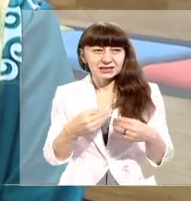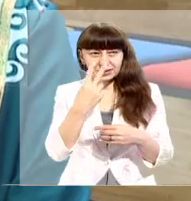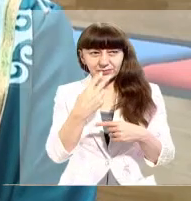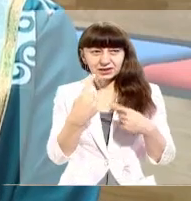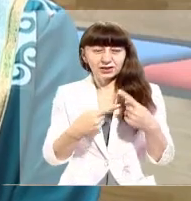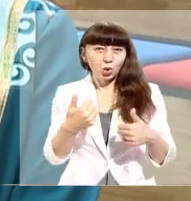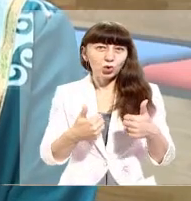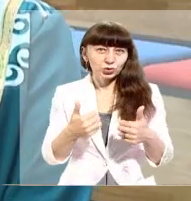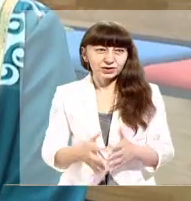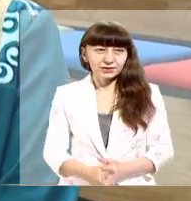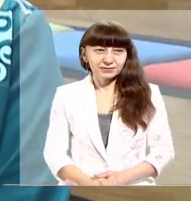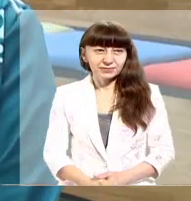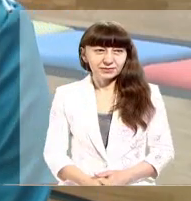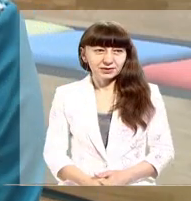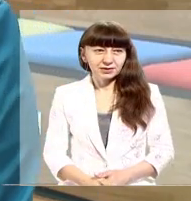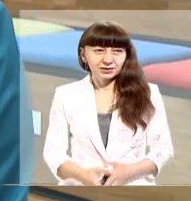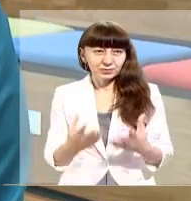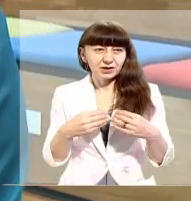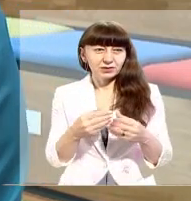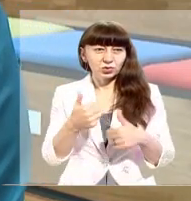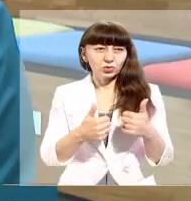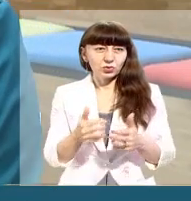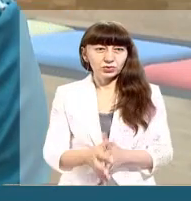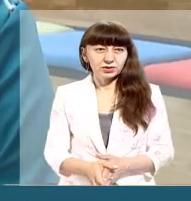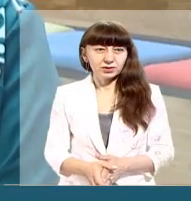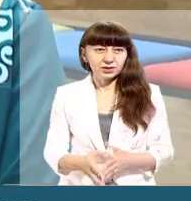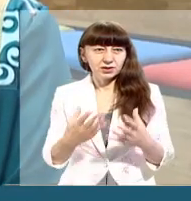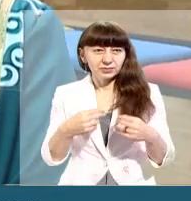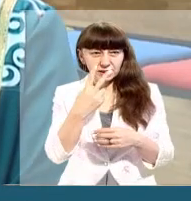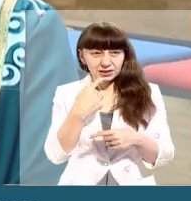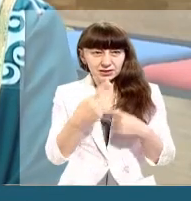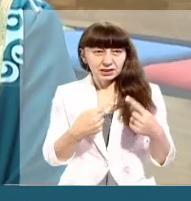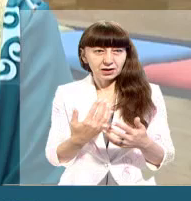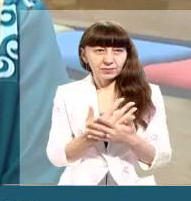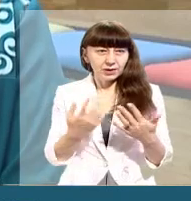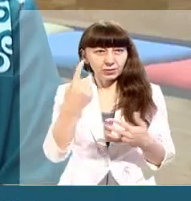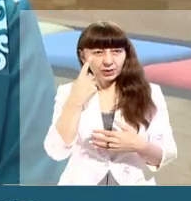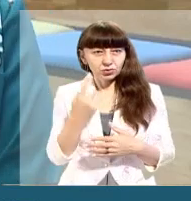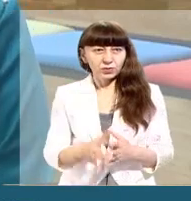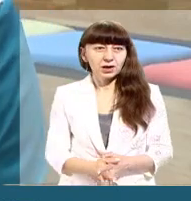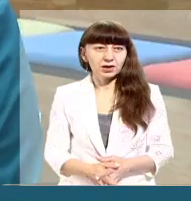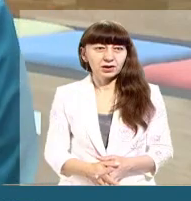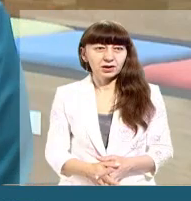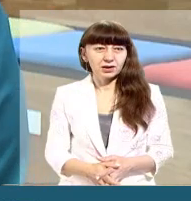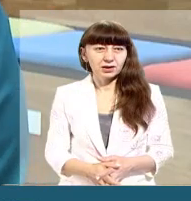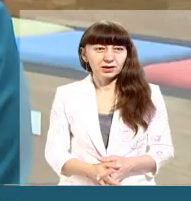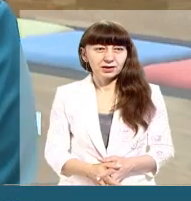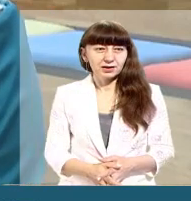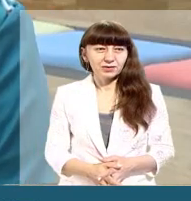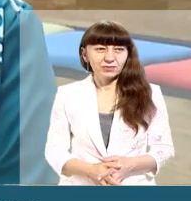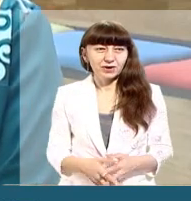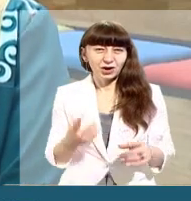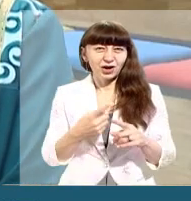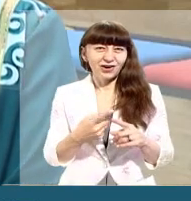семейный, в первую очередь, про семью этот конкурс. Да, семейные ценности. Мы подумали, слушай, мы далеко не самая